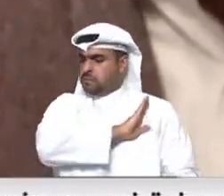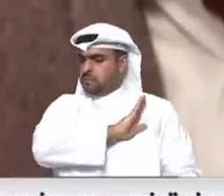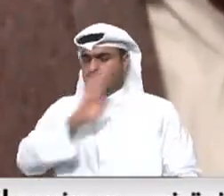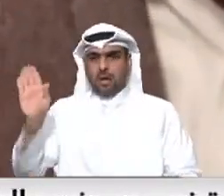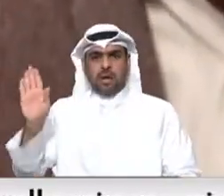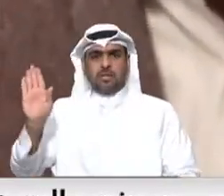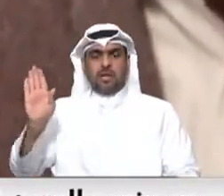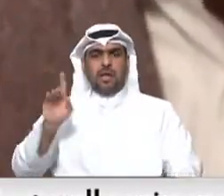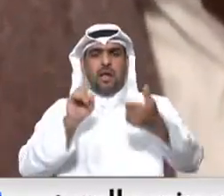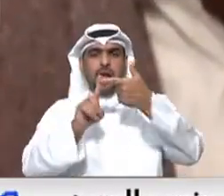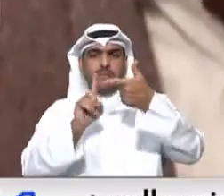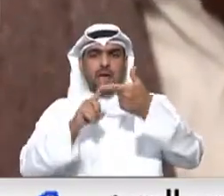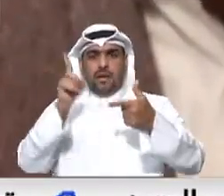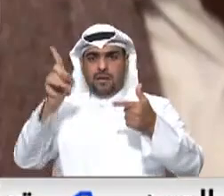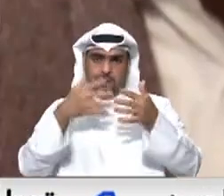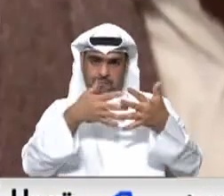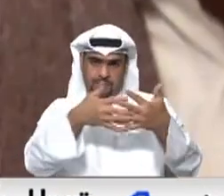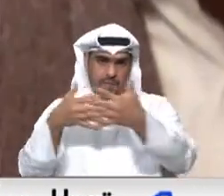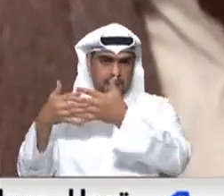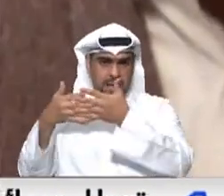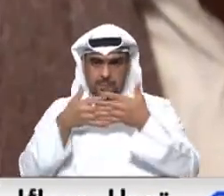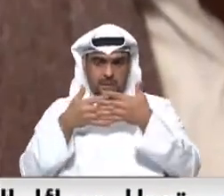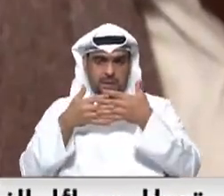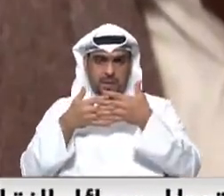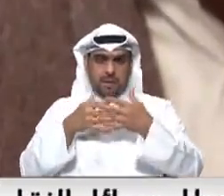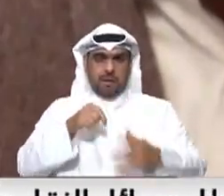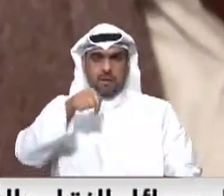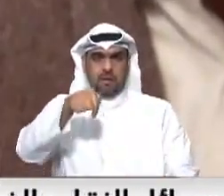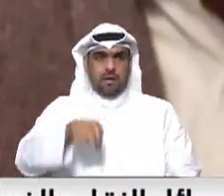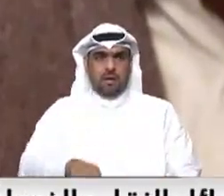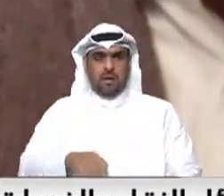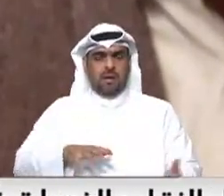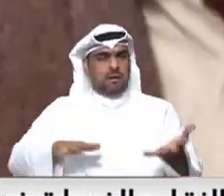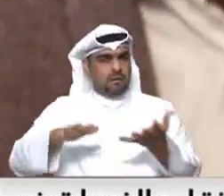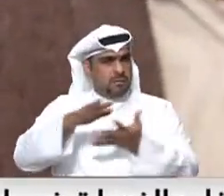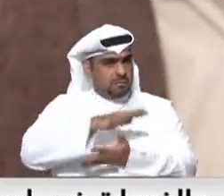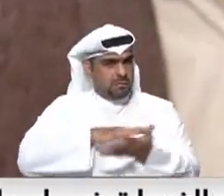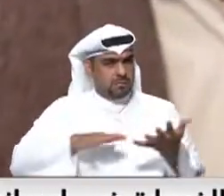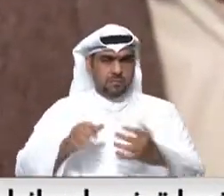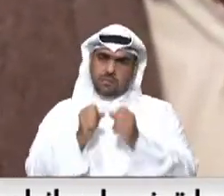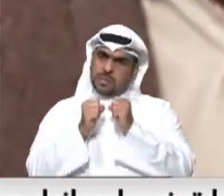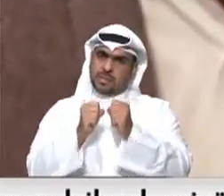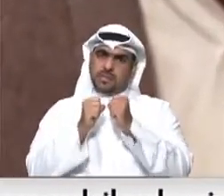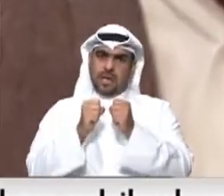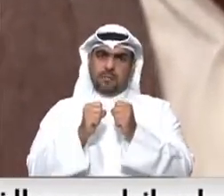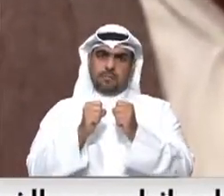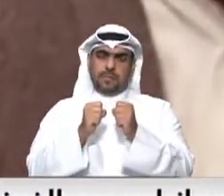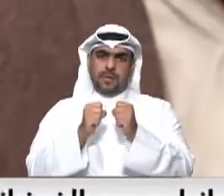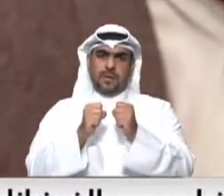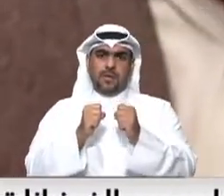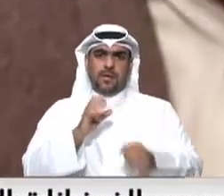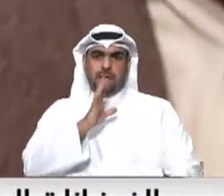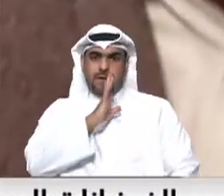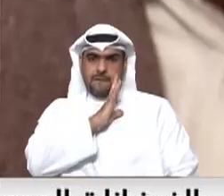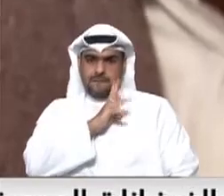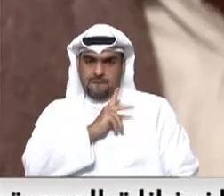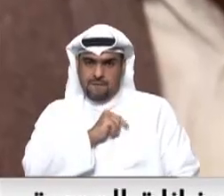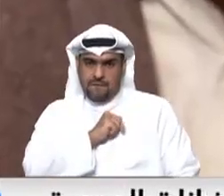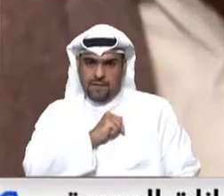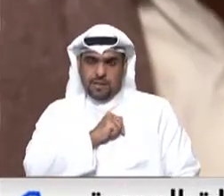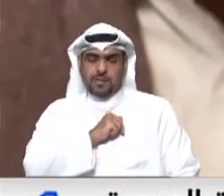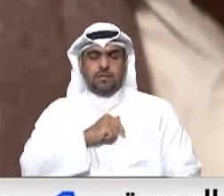الأمريكية. بالفعل هناك حالة من الغليان والفصائل الفلسطينية أدانت هذا العدوان السافر والمتصاعد من